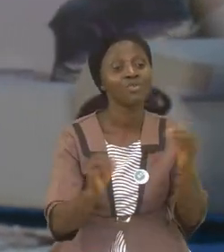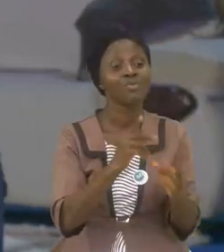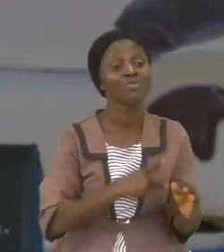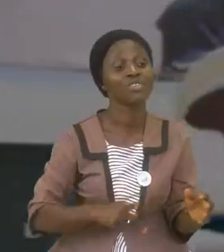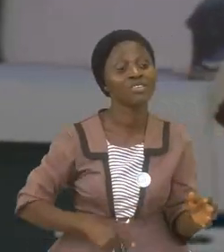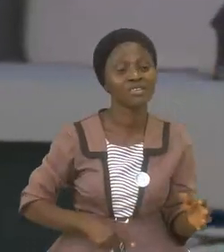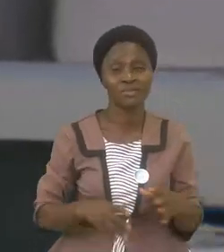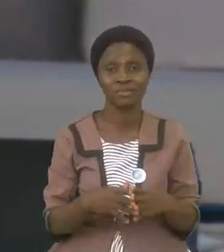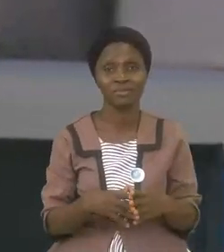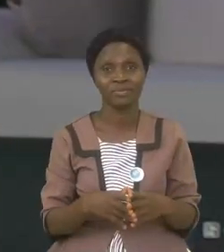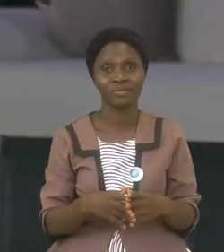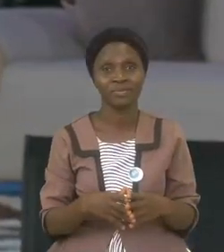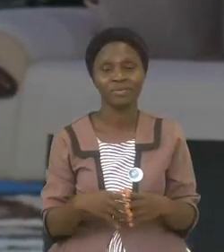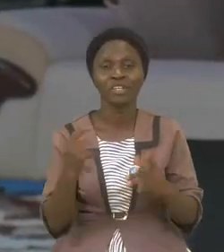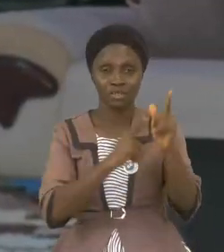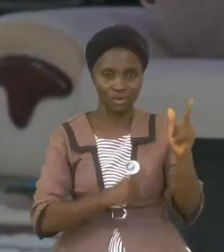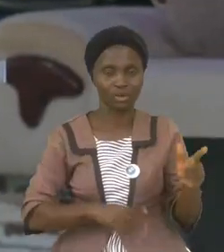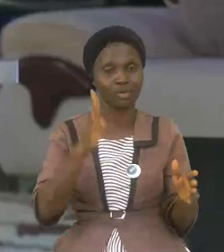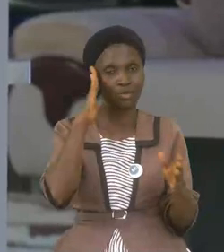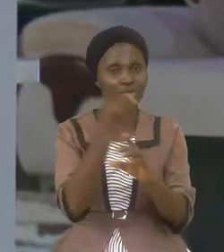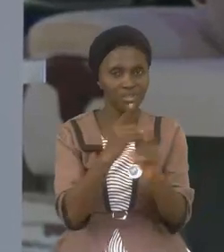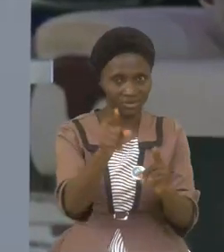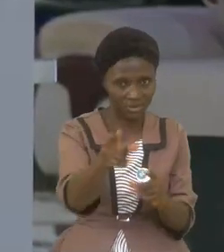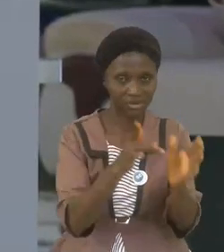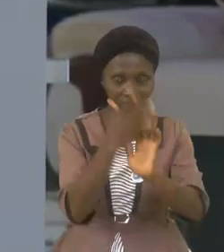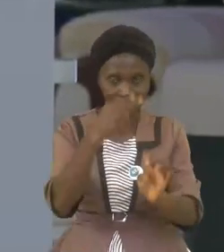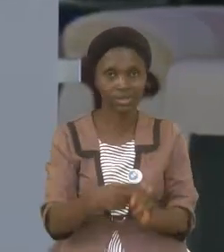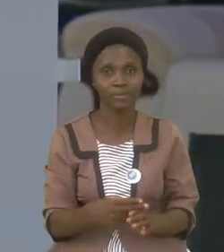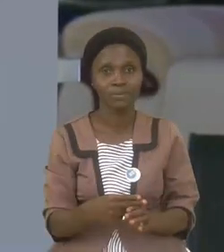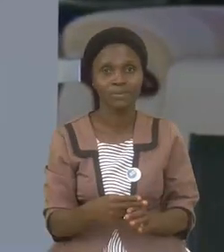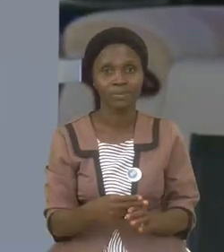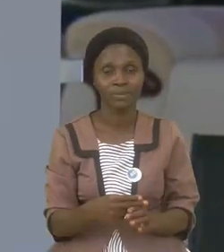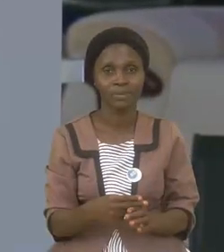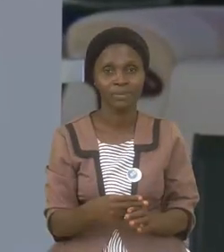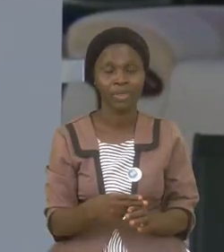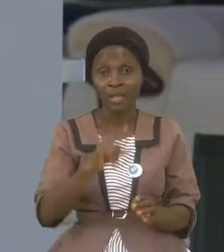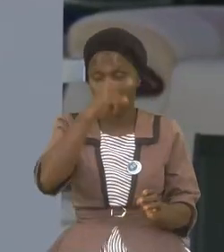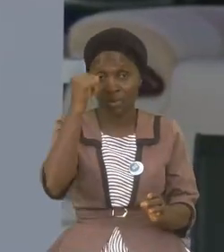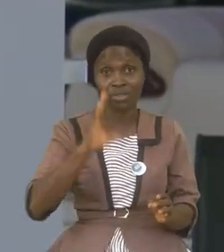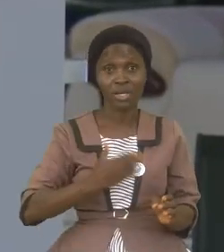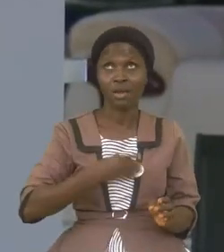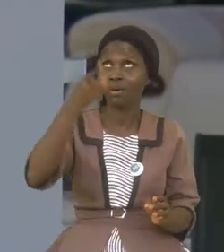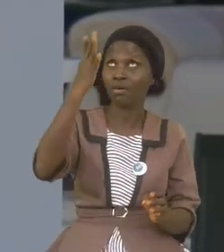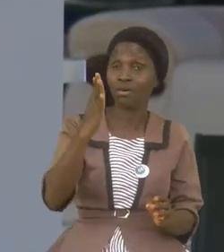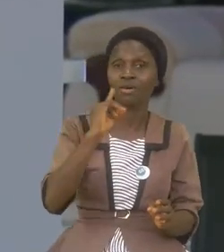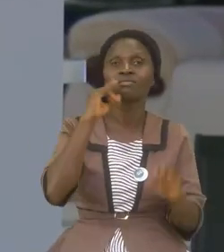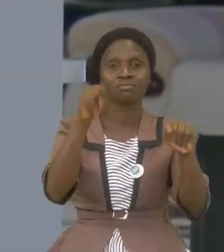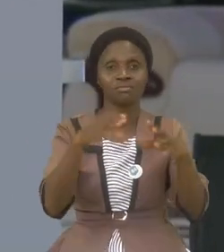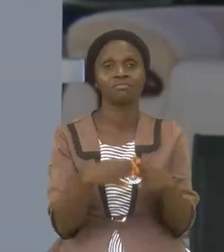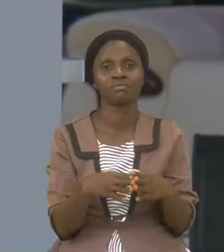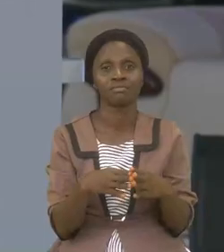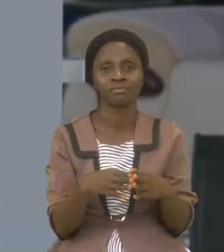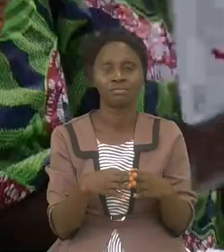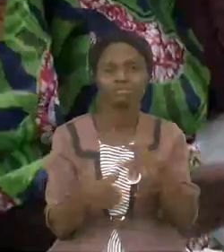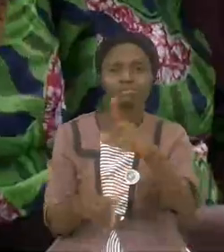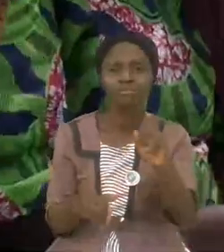nous délivrera de ta main, ô roi. Le Seigneur vous délivrera